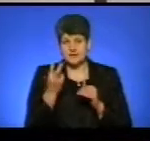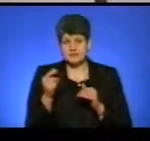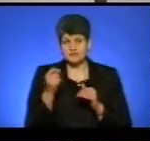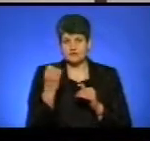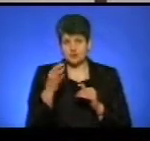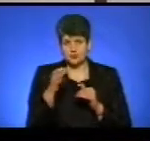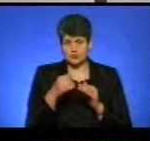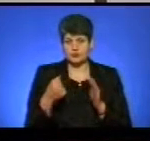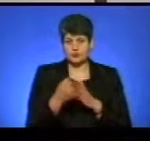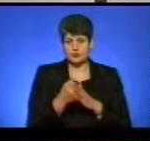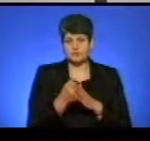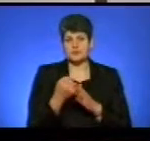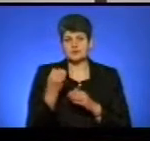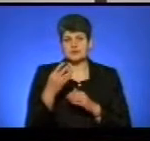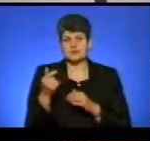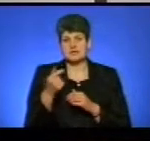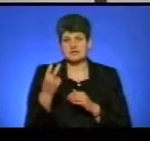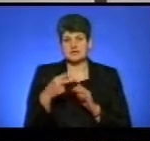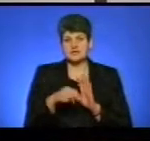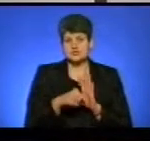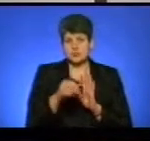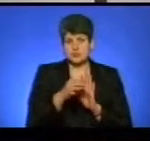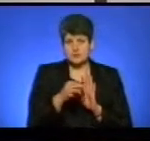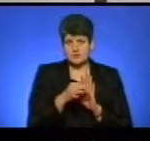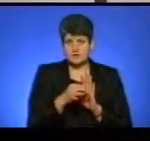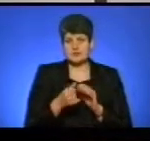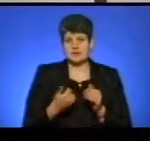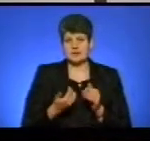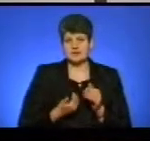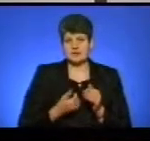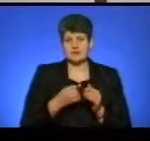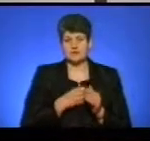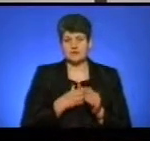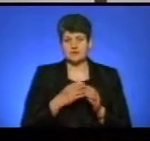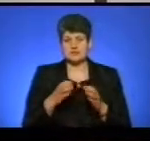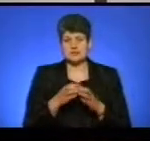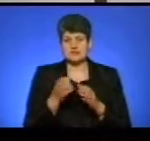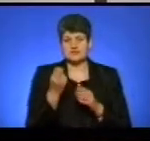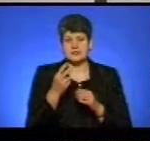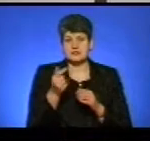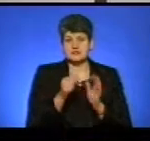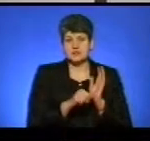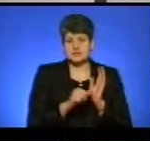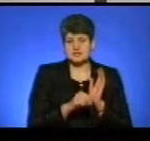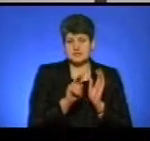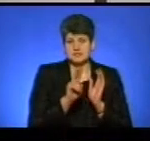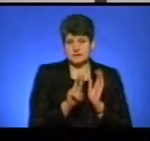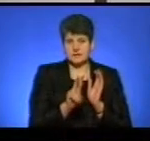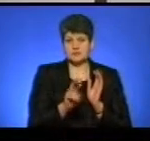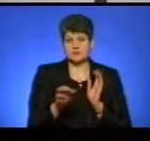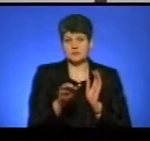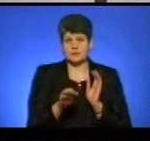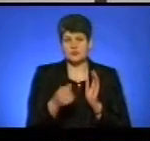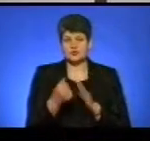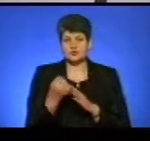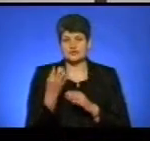гривень 14 копійок до 14 гривень 26 копійок для жителів приватного сектору та з 12 гривень 62 копійок